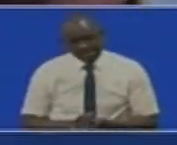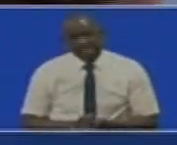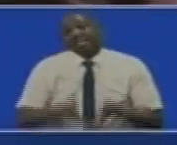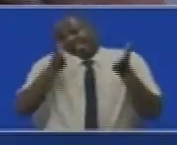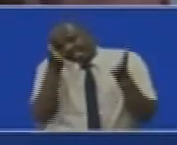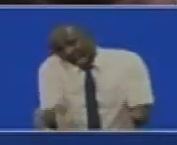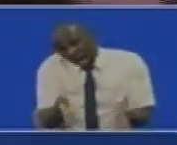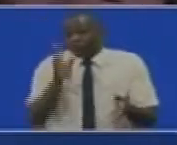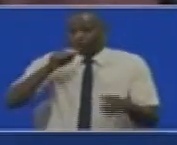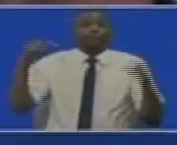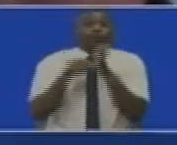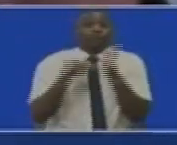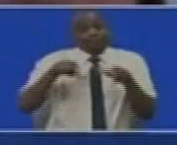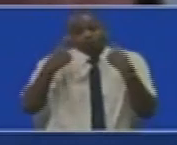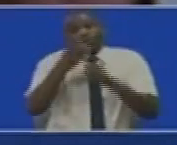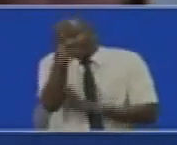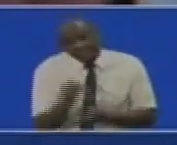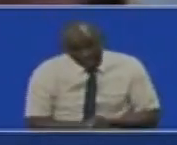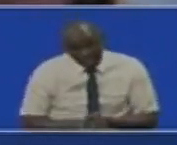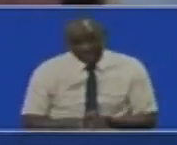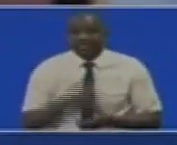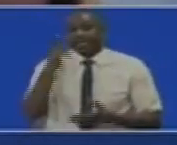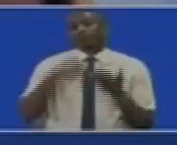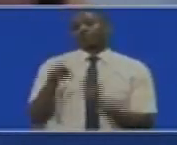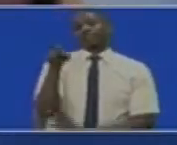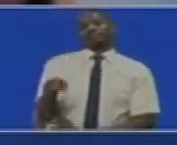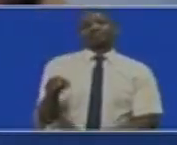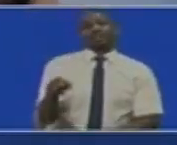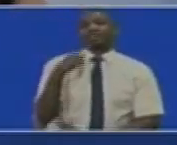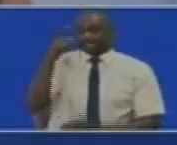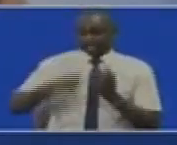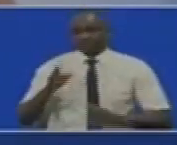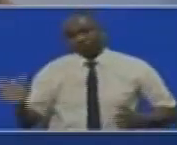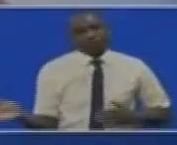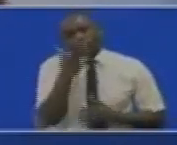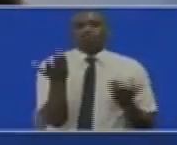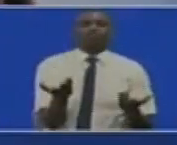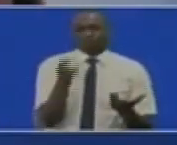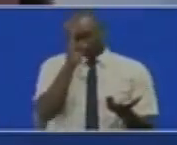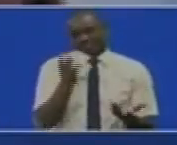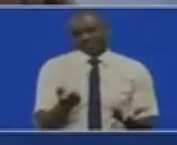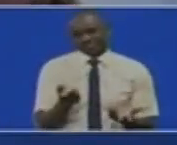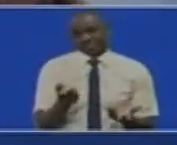Sasa katika mtafaruku ule ndio anadaiwa alipiga